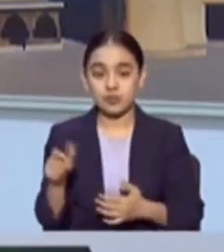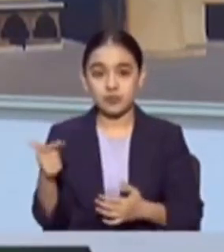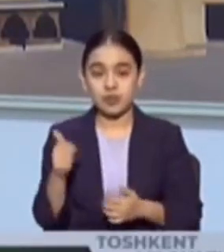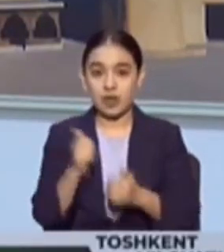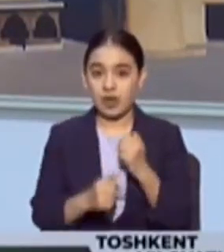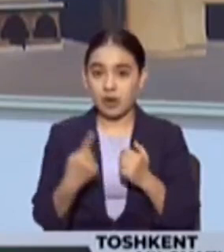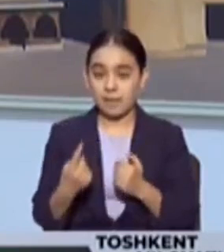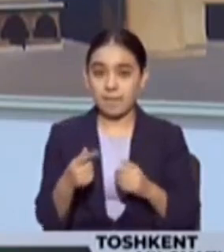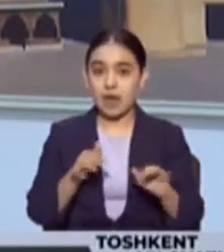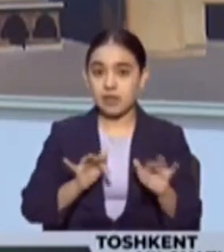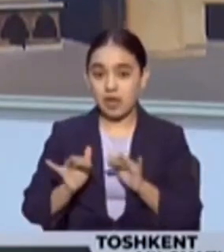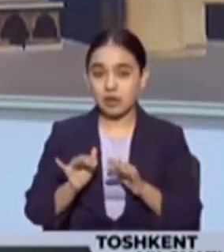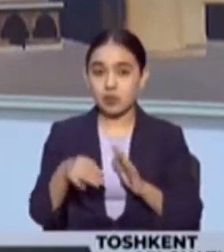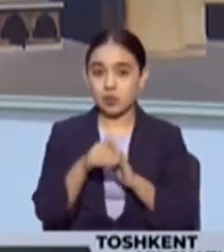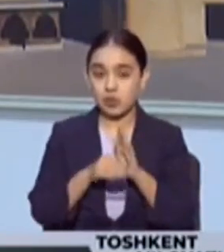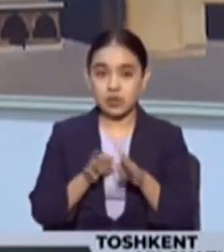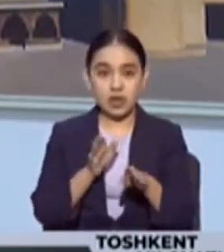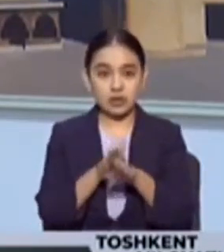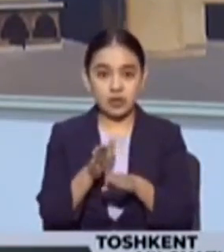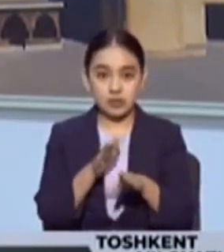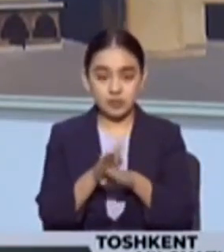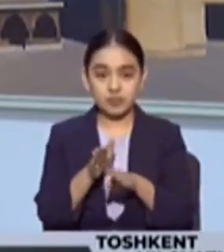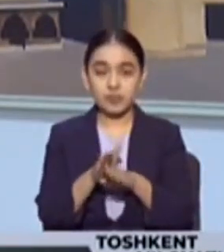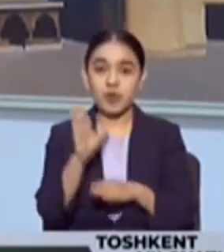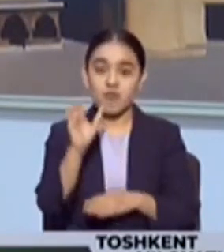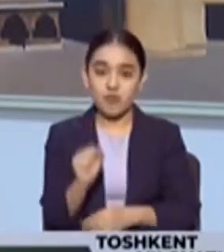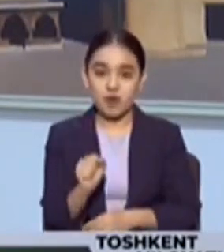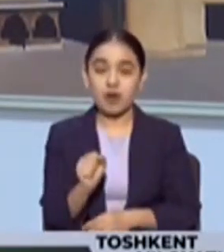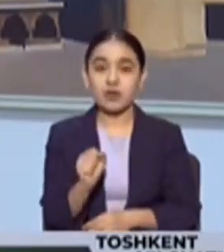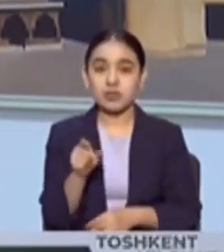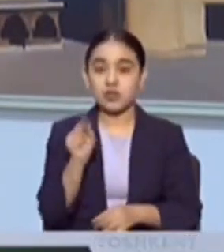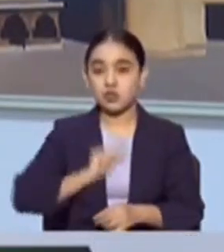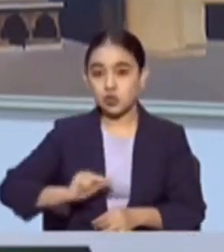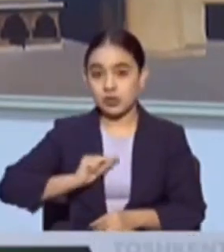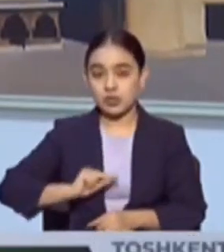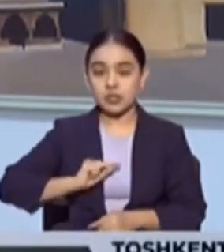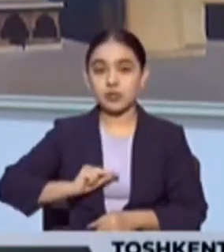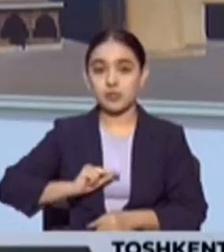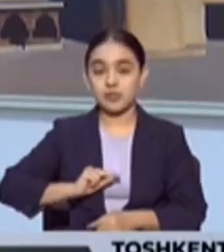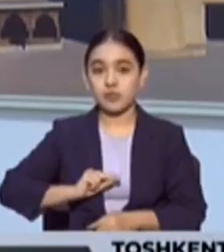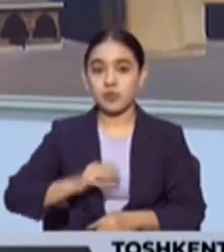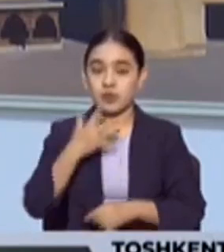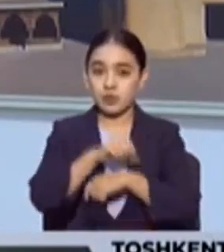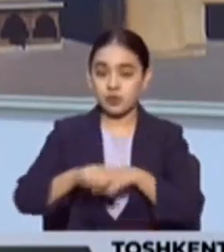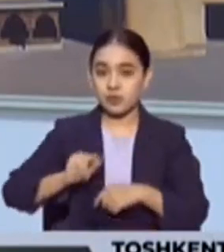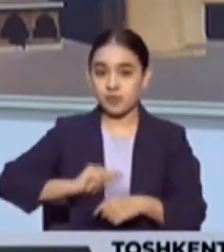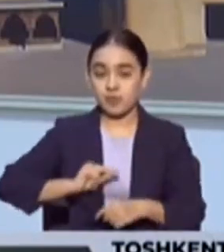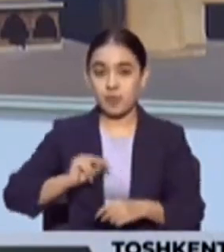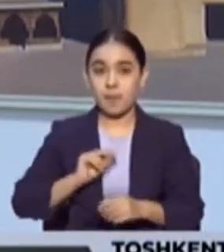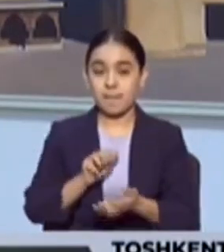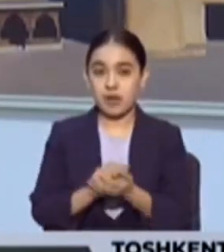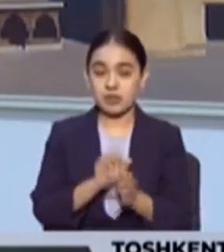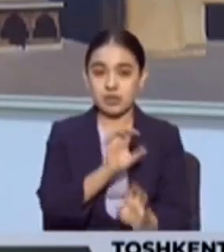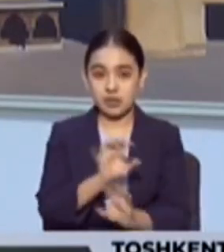bir oila tadbirkor dastur doirasida amalga oshirilgan ishlari va xorijda ishlaydigan xorijda ishlab bandligini ta'minlash